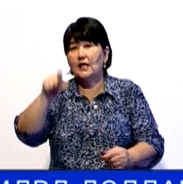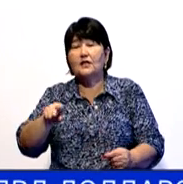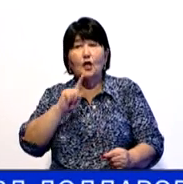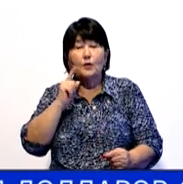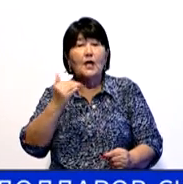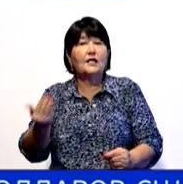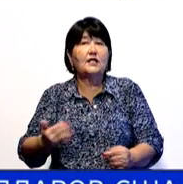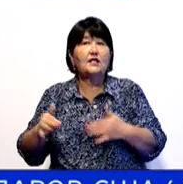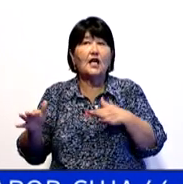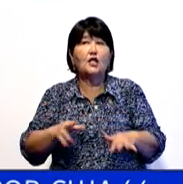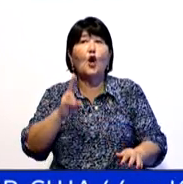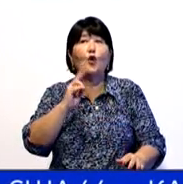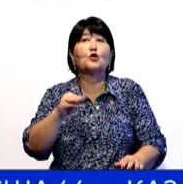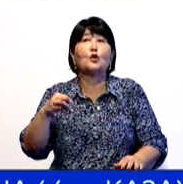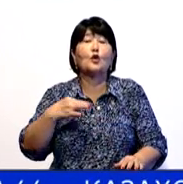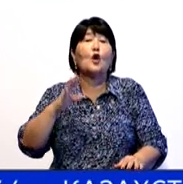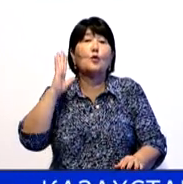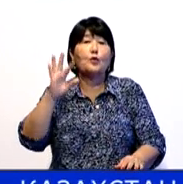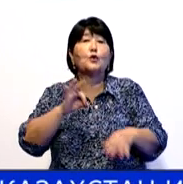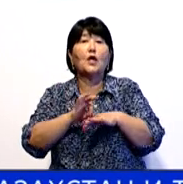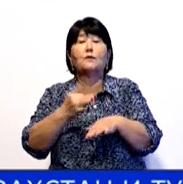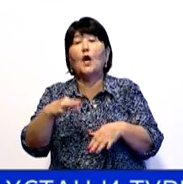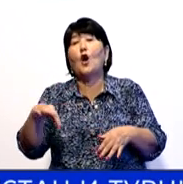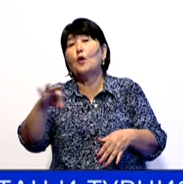конференция о жизнедеятельности Конуспека Турешелы будет организована и в